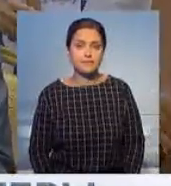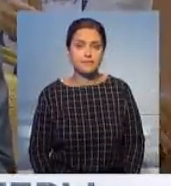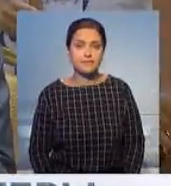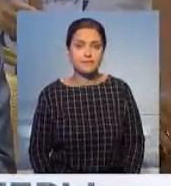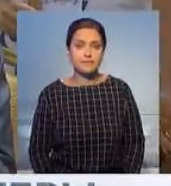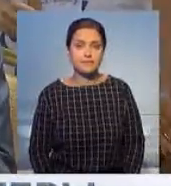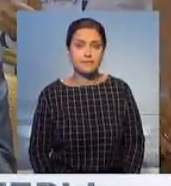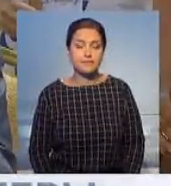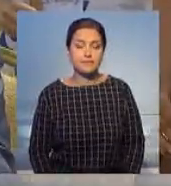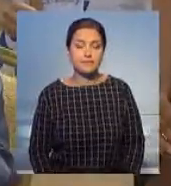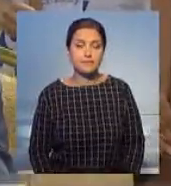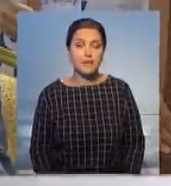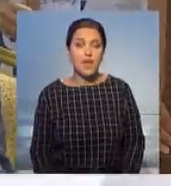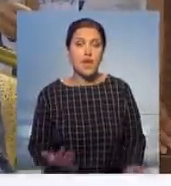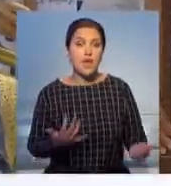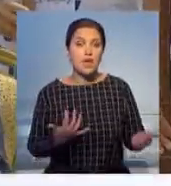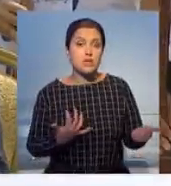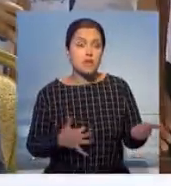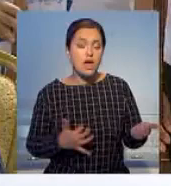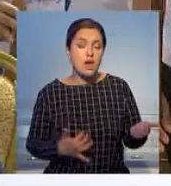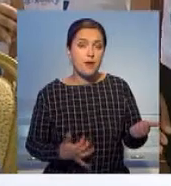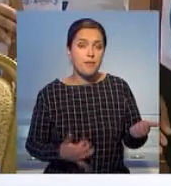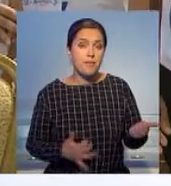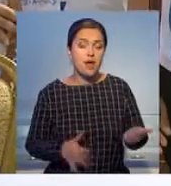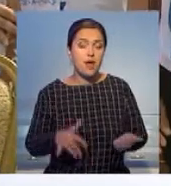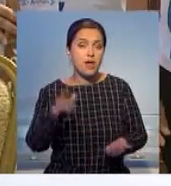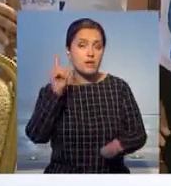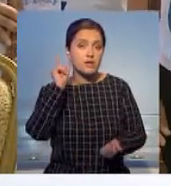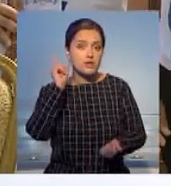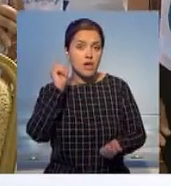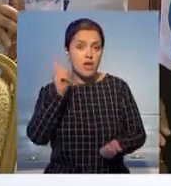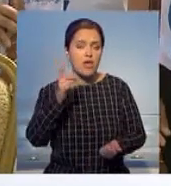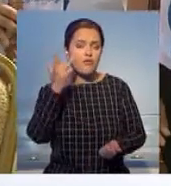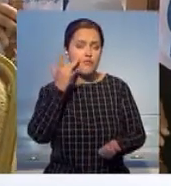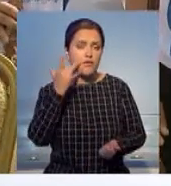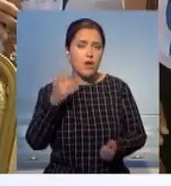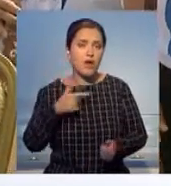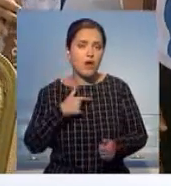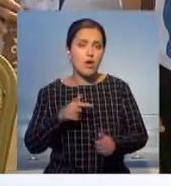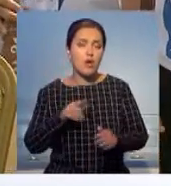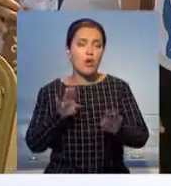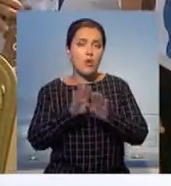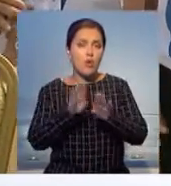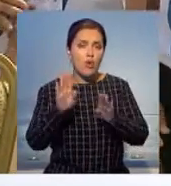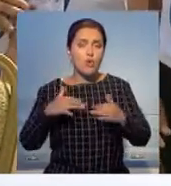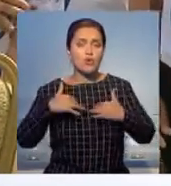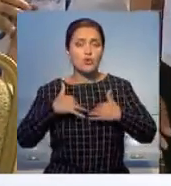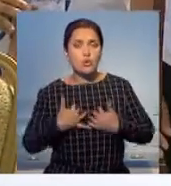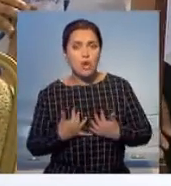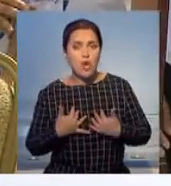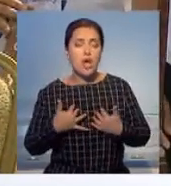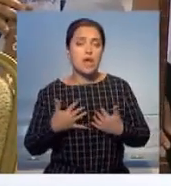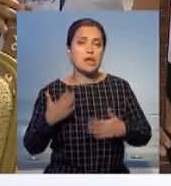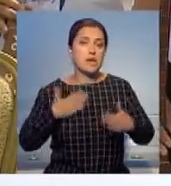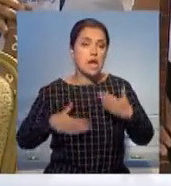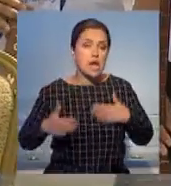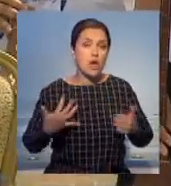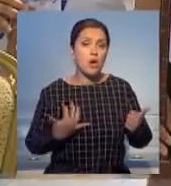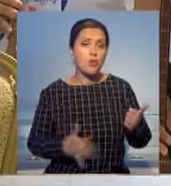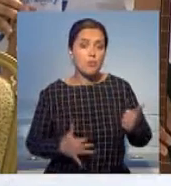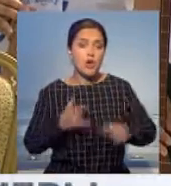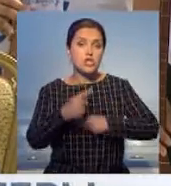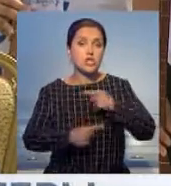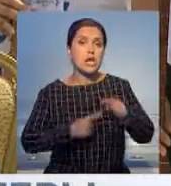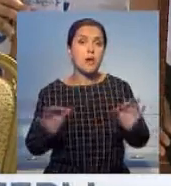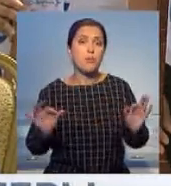Дамбра с незапамятных времен сопровождает нас в моменты радости, триумфа и побед. Через звуки струн и мелодии